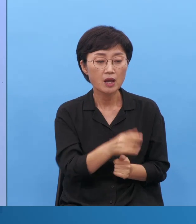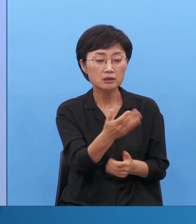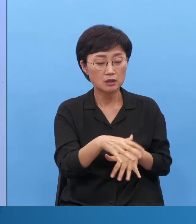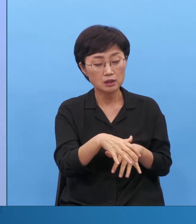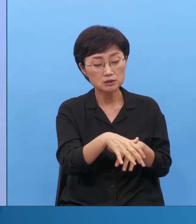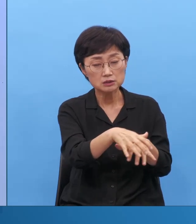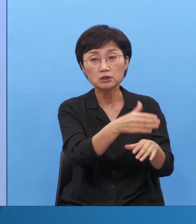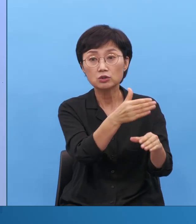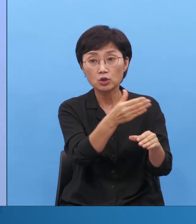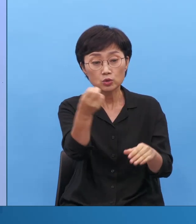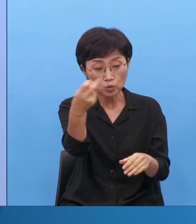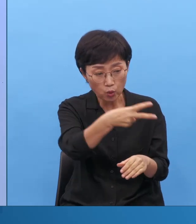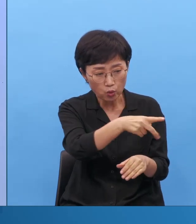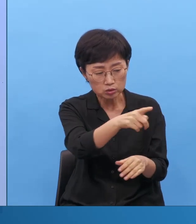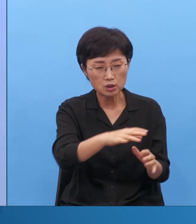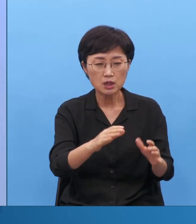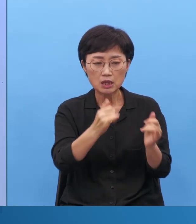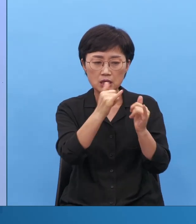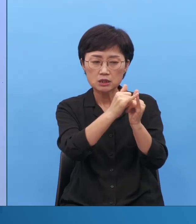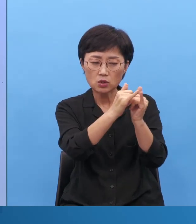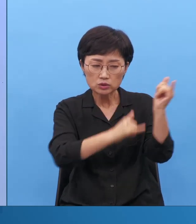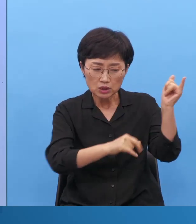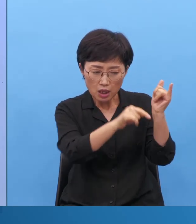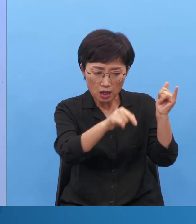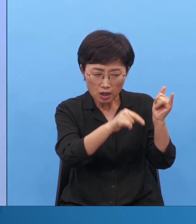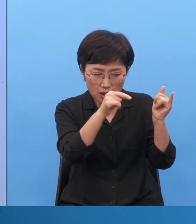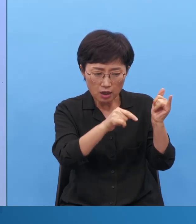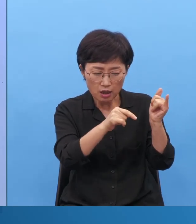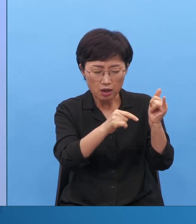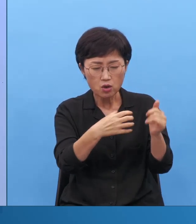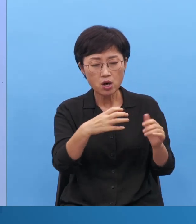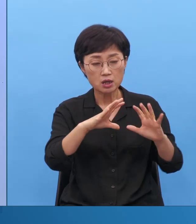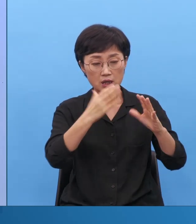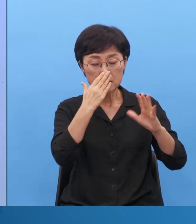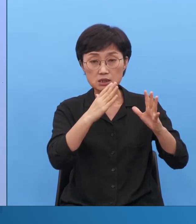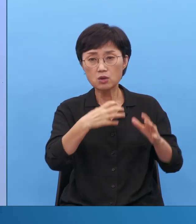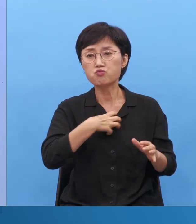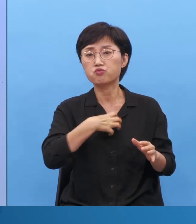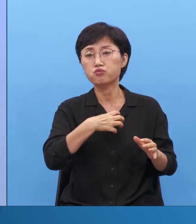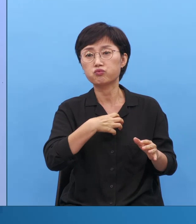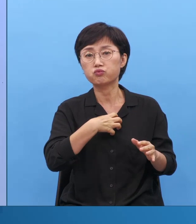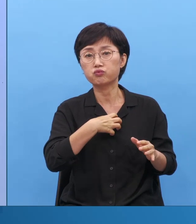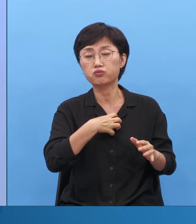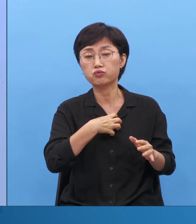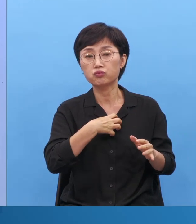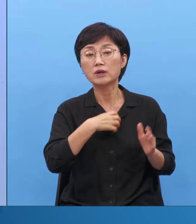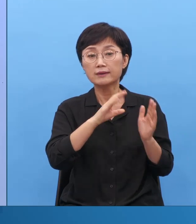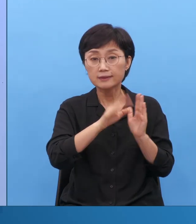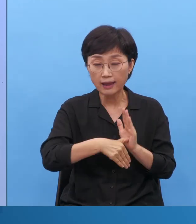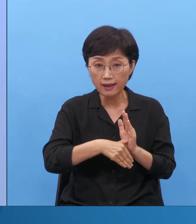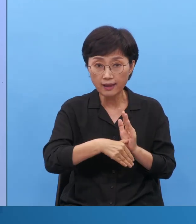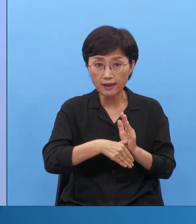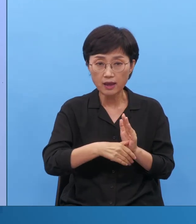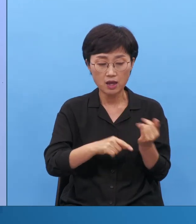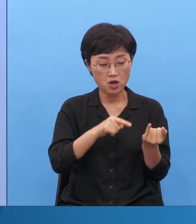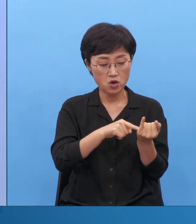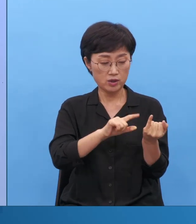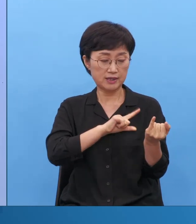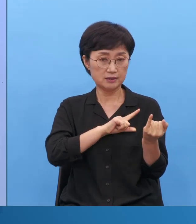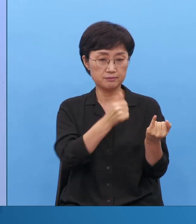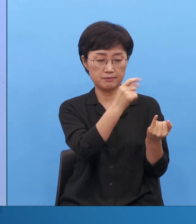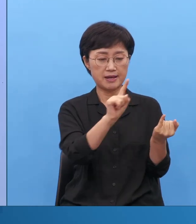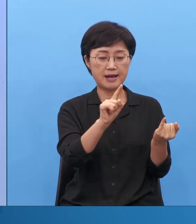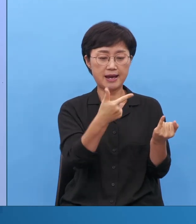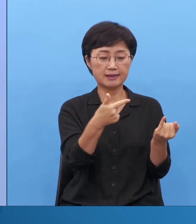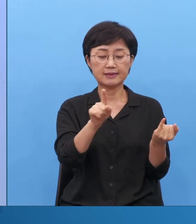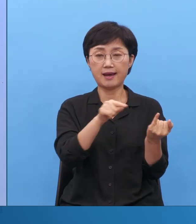때 한나라고 하는 여자는 자기 아이를 사무엘을 성전으로 보냈습니다. And when the Israelites were once again facing a great